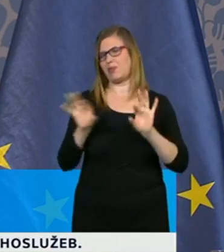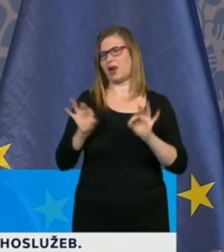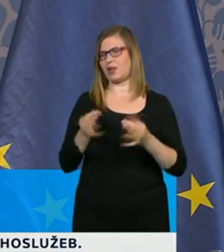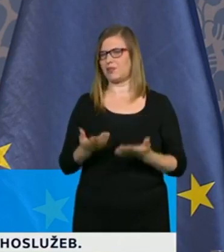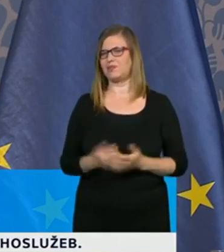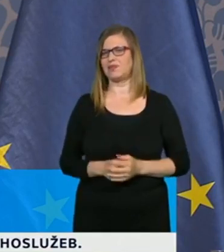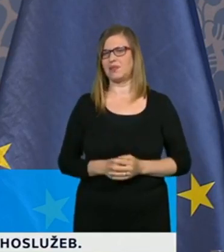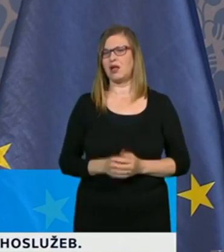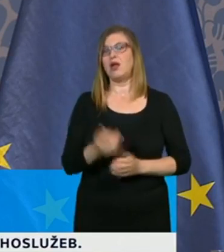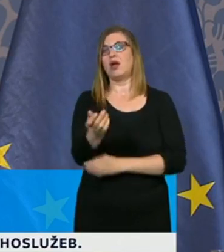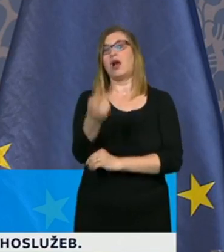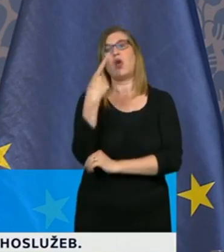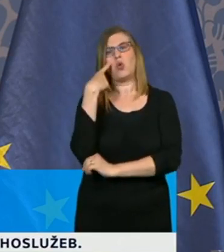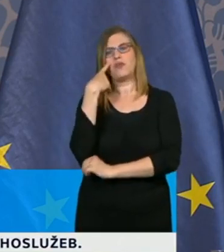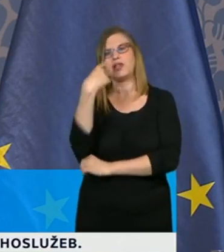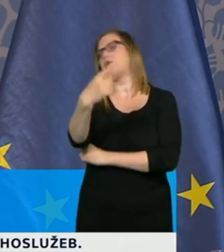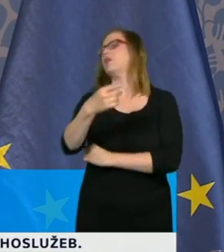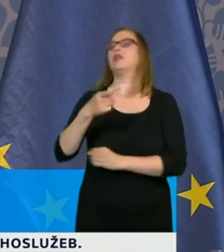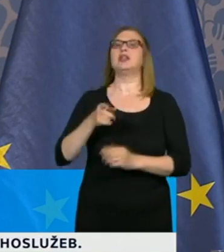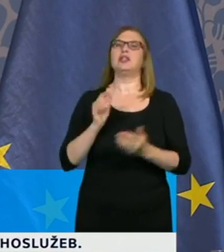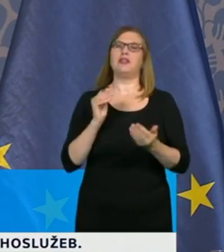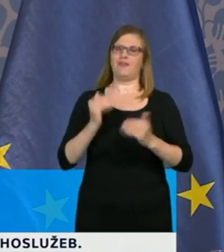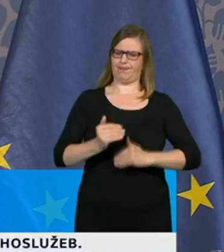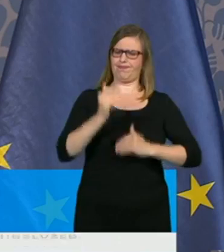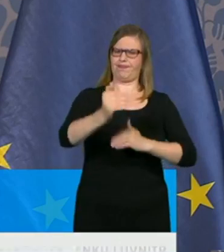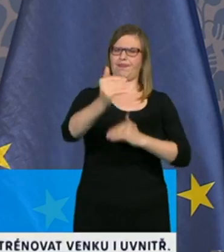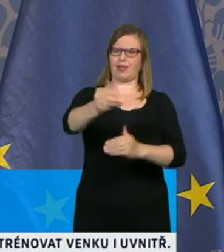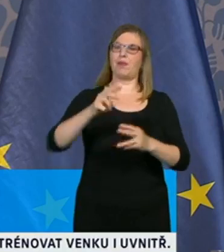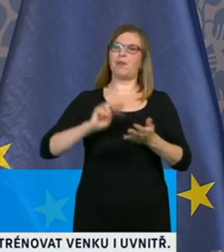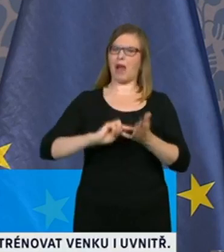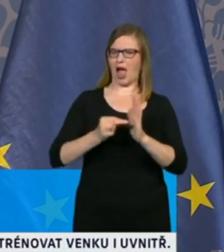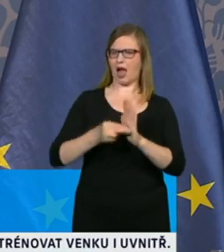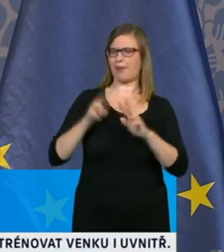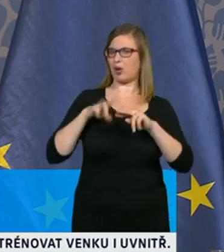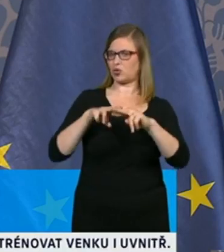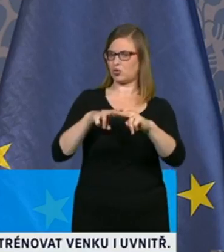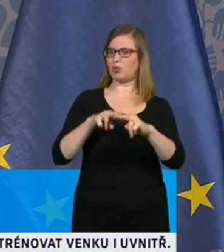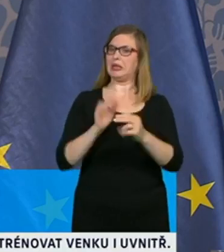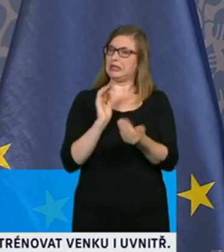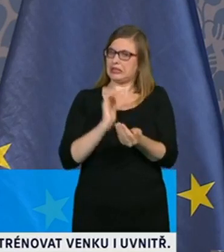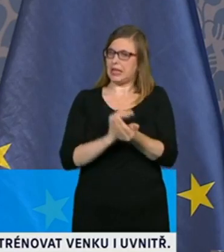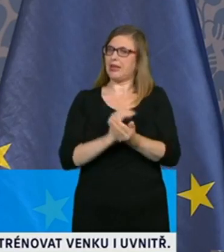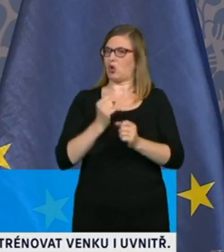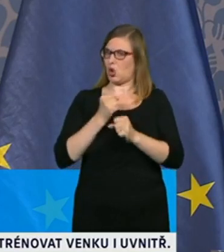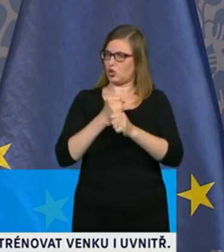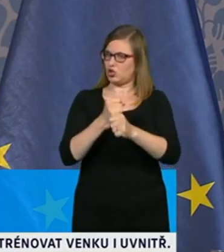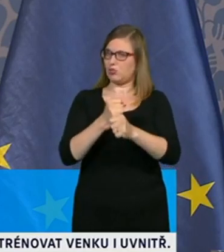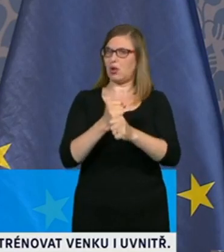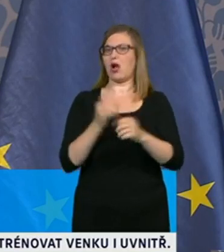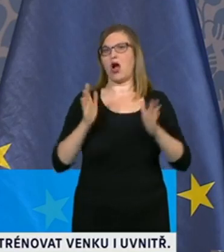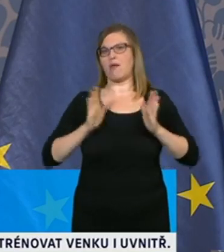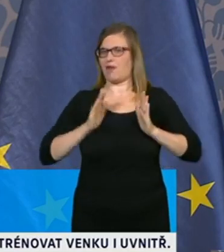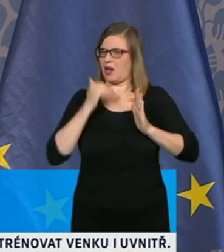ta poslední vlna, která je 25. a teď nehovořím o nějakých těch velkých akcích, které v dohledné